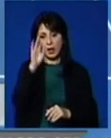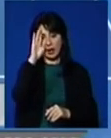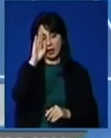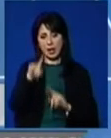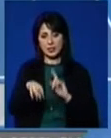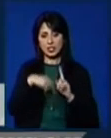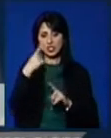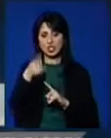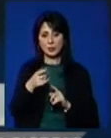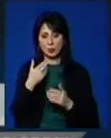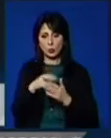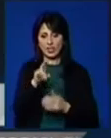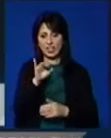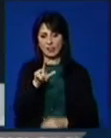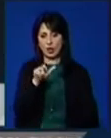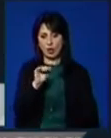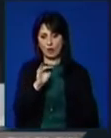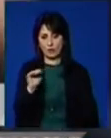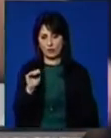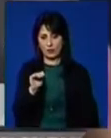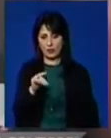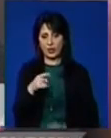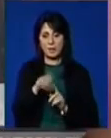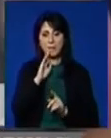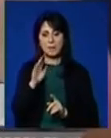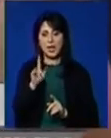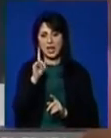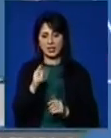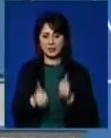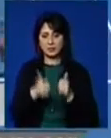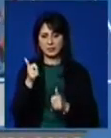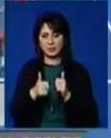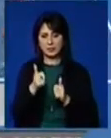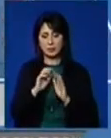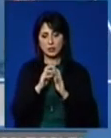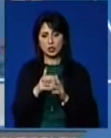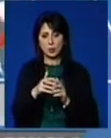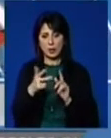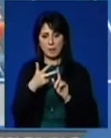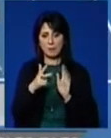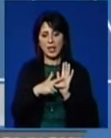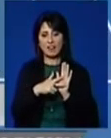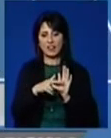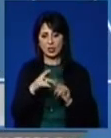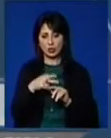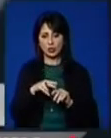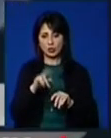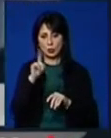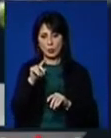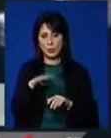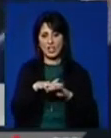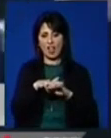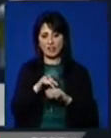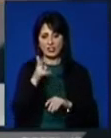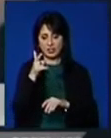შემდგომ ეტაპის აგზული მოიპოვა დევიდ გოფინმა. ბელგიელმა 4-სეტიან დაძაბულ მატჩში მსოფლიო რეიტინგის მერვე ნომერს ავსტრიელ დომენიკ ტიმს აჯობა. გოფინმა